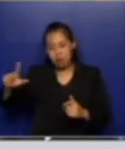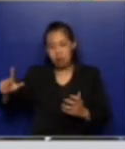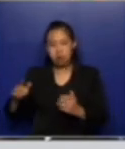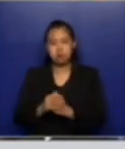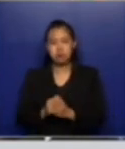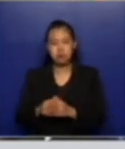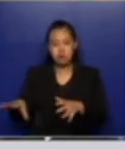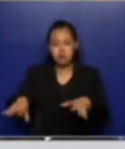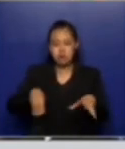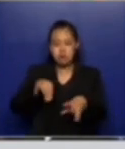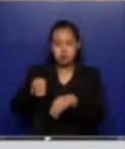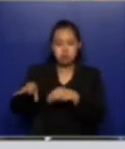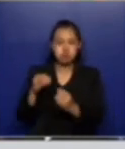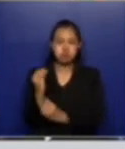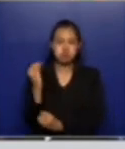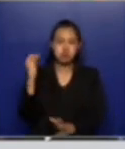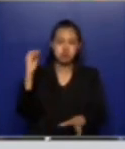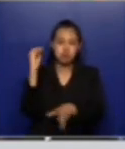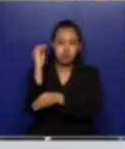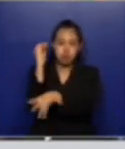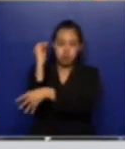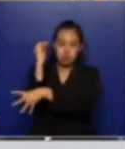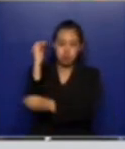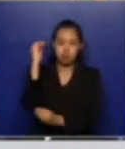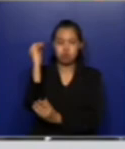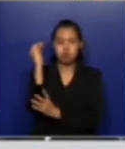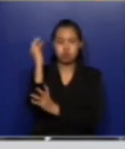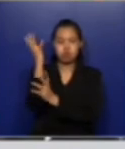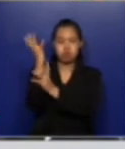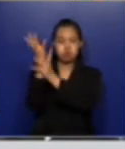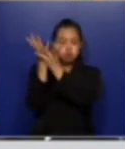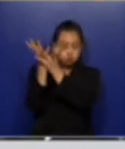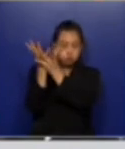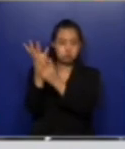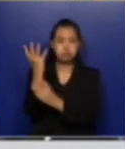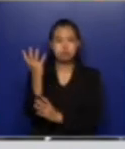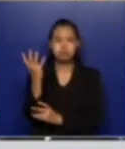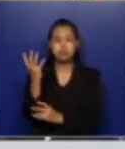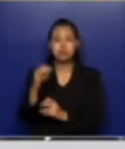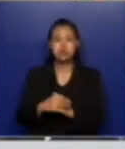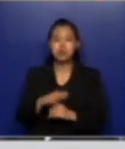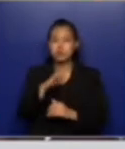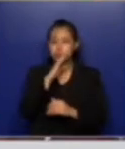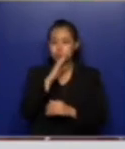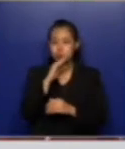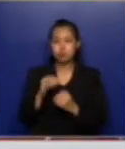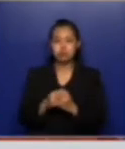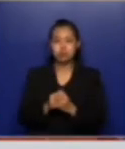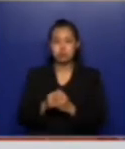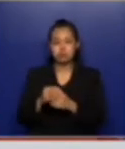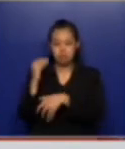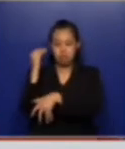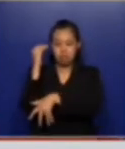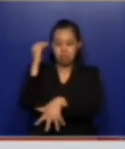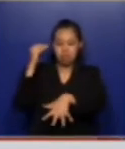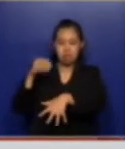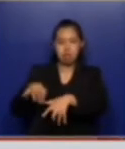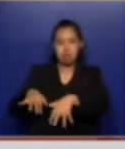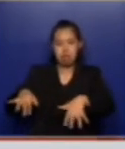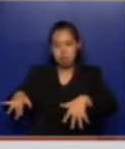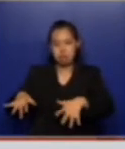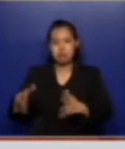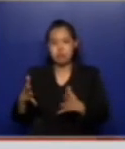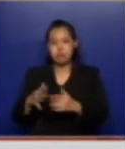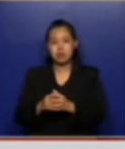ำต้นเลี้ยงดอกเลี้ยงใบเลี้ยงผลถ้าปราศจากรากฝอยแล้วต้นไม้จะใ